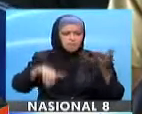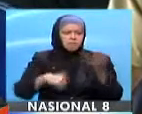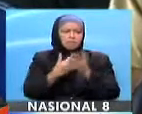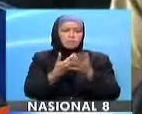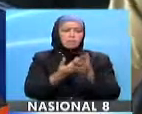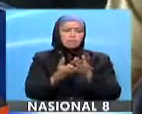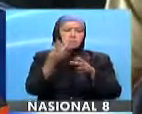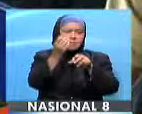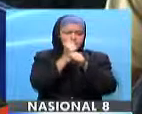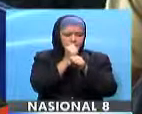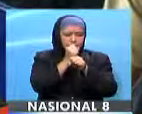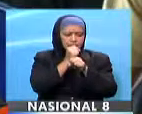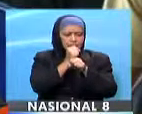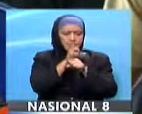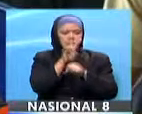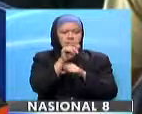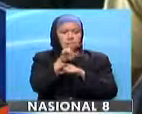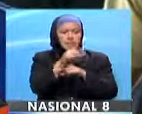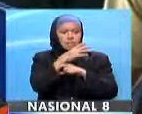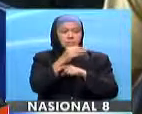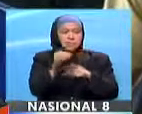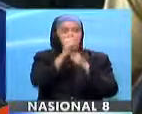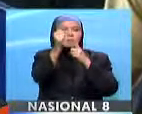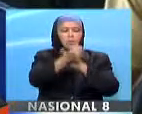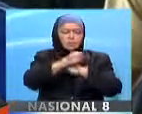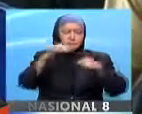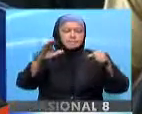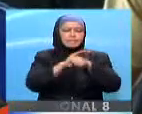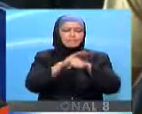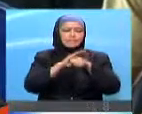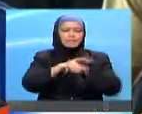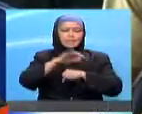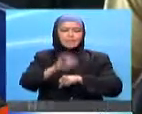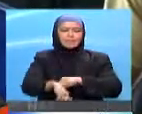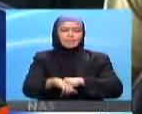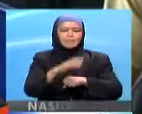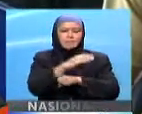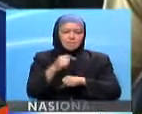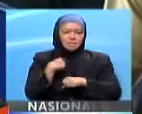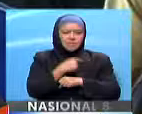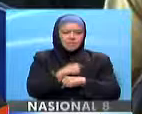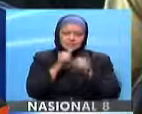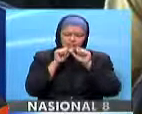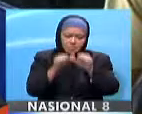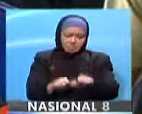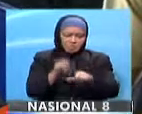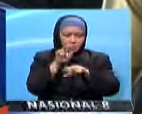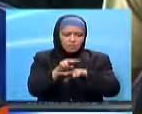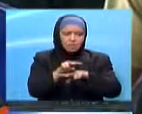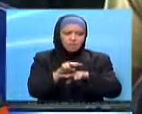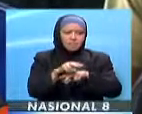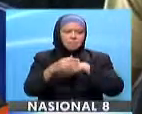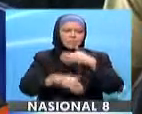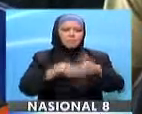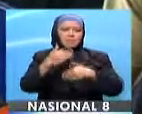immunoglobulin. Keadaan mencukupi lah, jangan bimbang waktu ya. Dan kita memang terus monitor lah. Dan